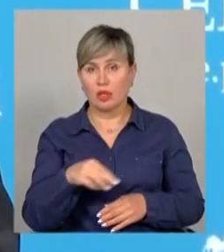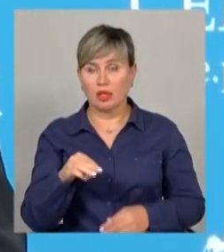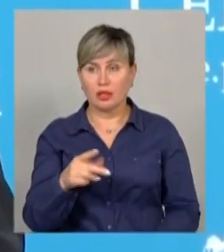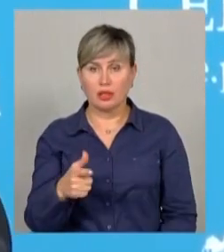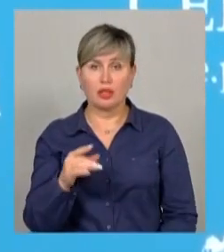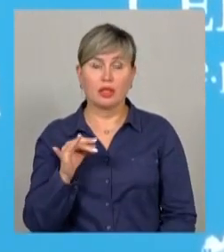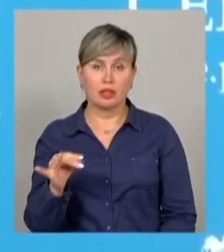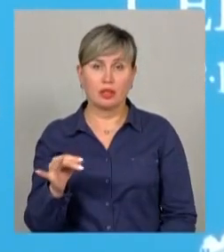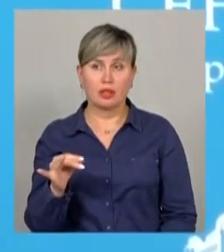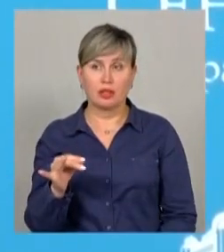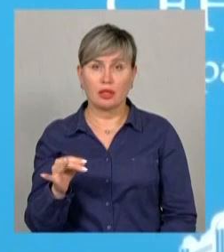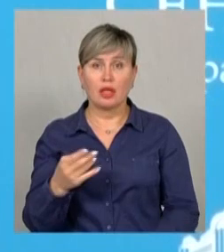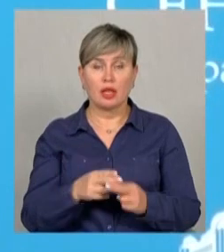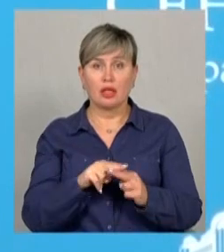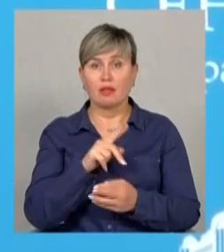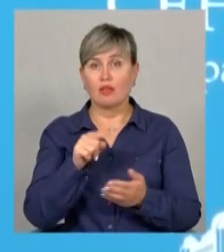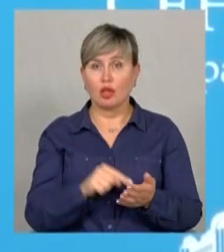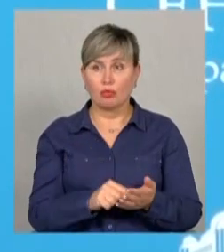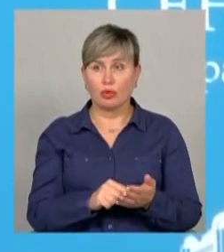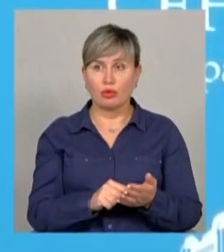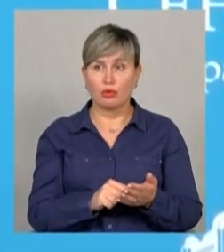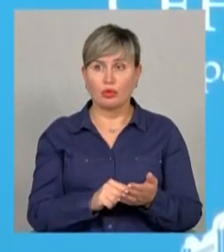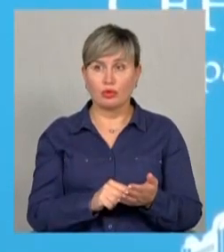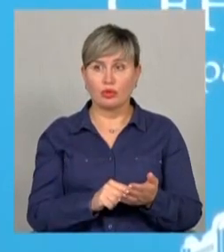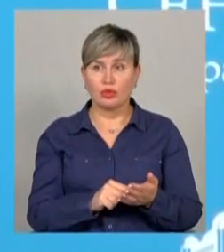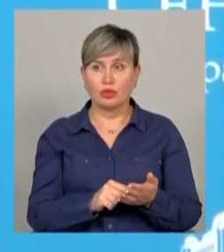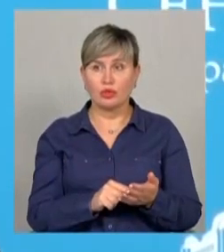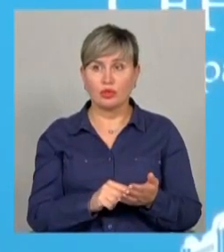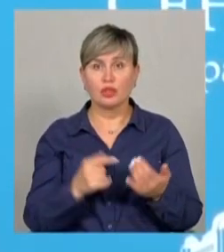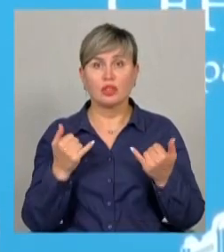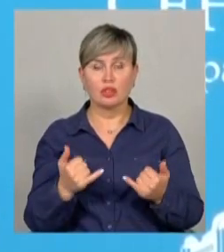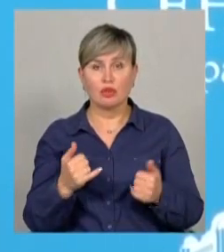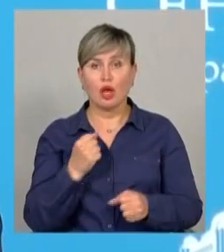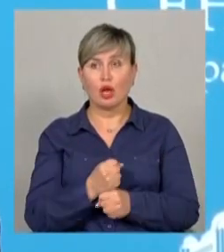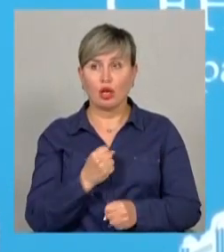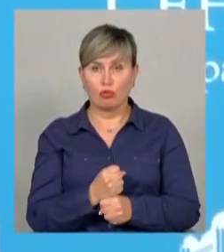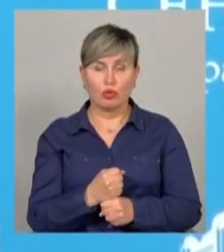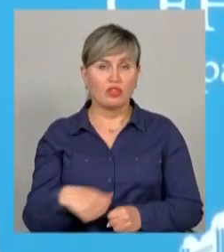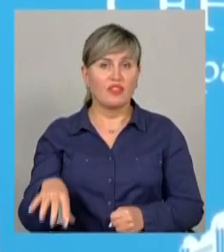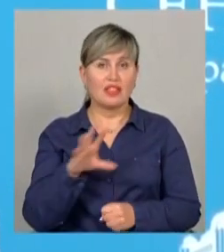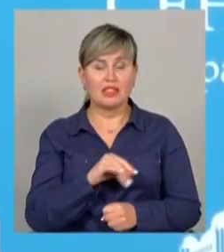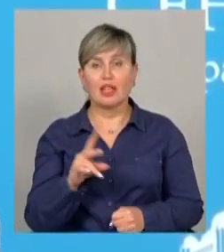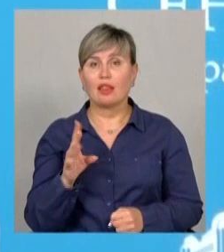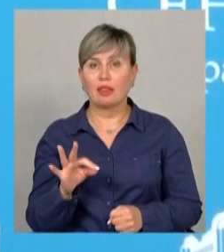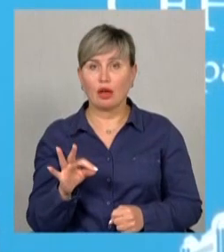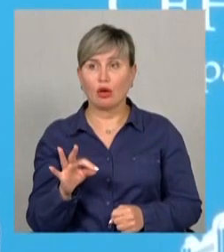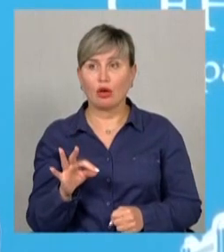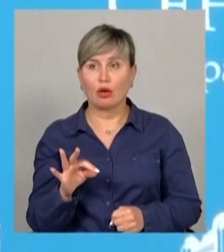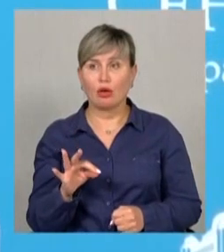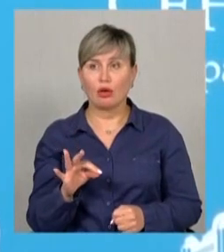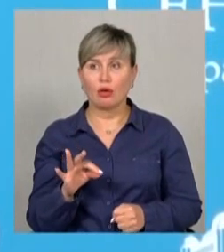И данные вопросы, в принципе, они на сегодня работают везде. Но вот